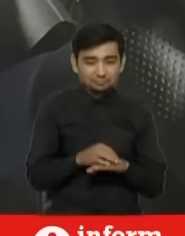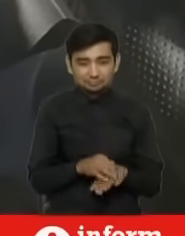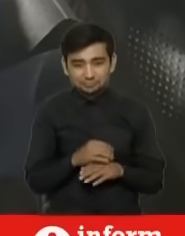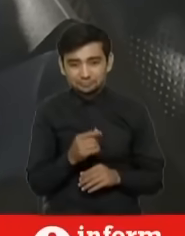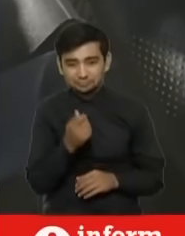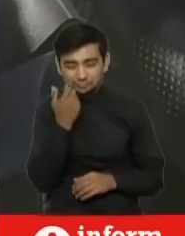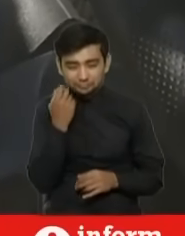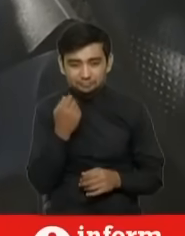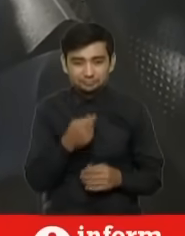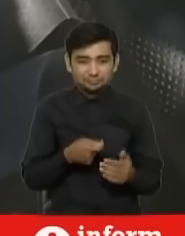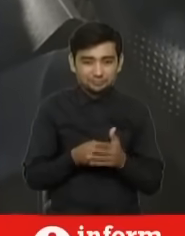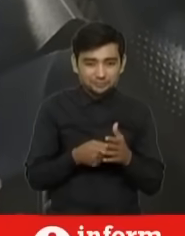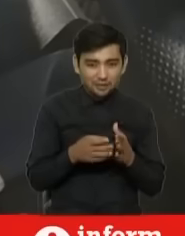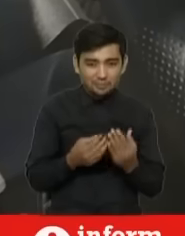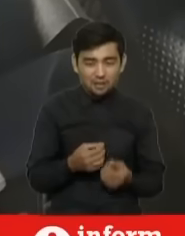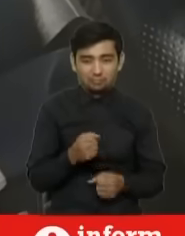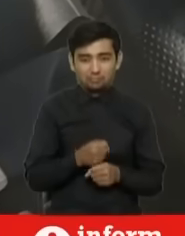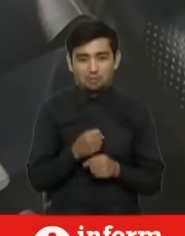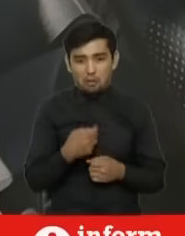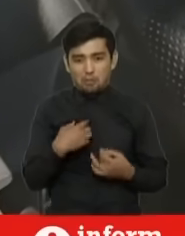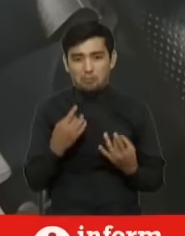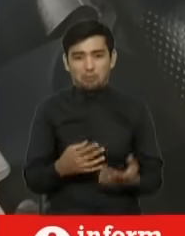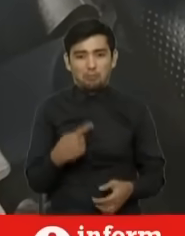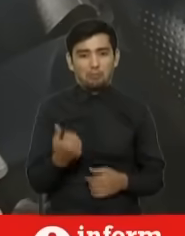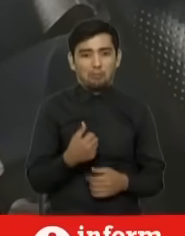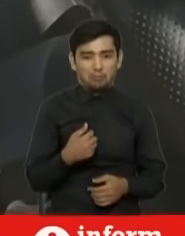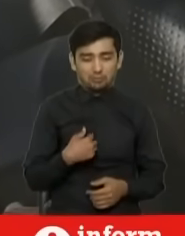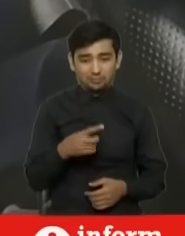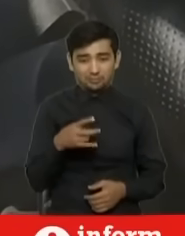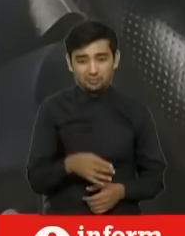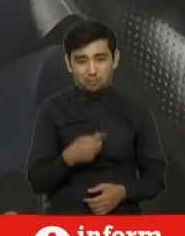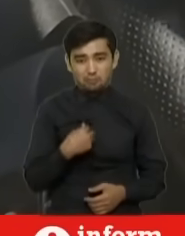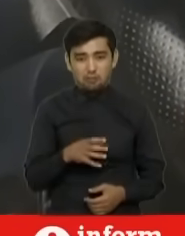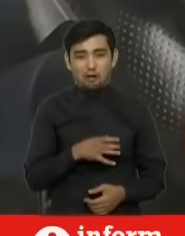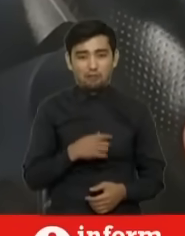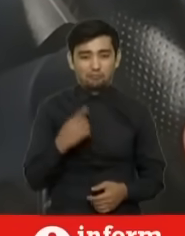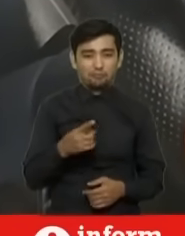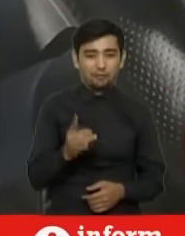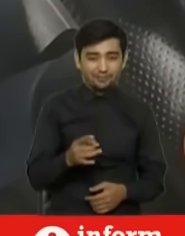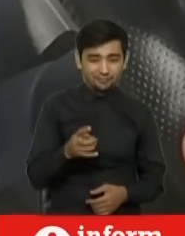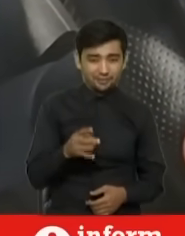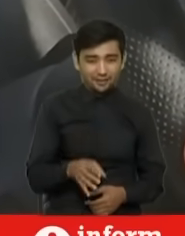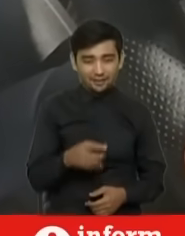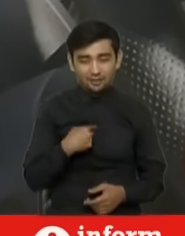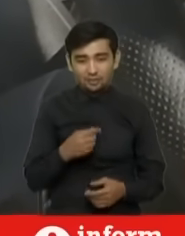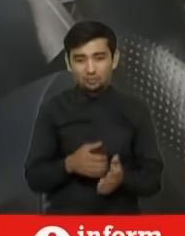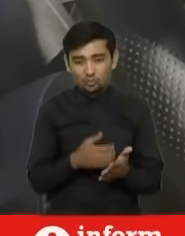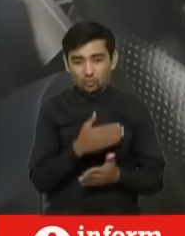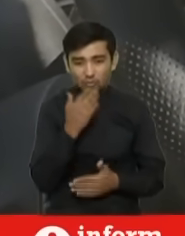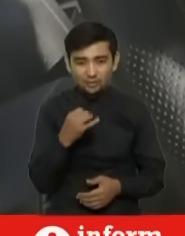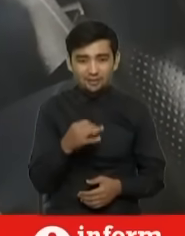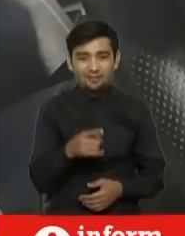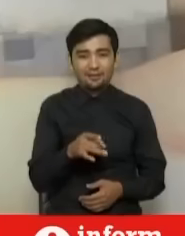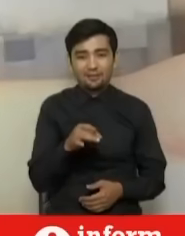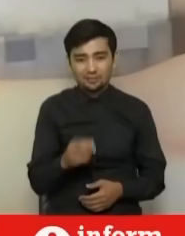керек. Сол үшін жүреді ғой адам, еріккеннен жүрмейді ғой. Ол да риск, былайша қарасаң. Қаншама жерге, қаншама жанды